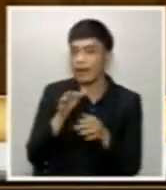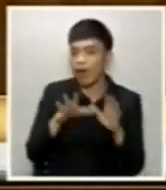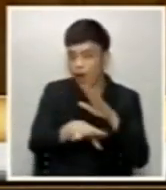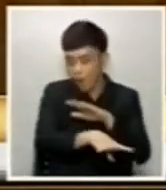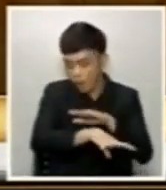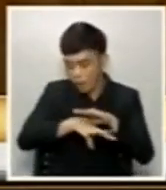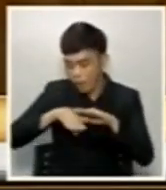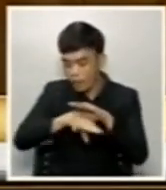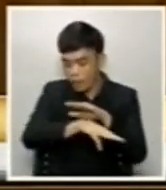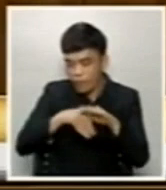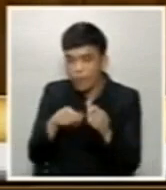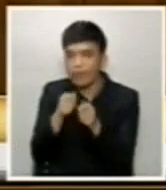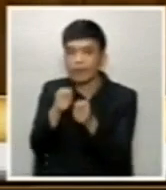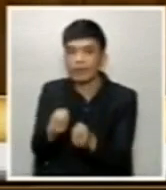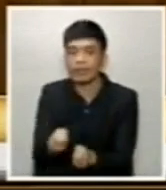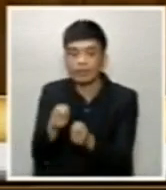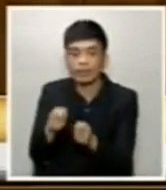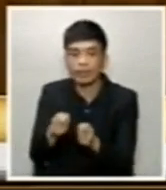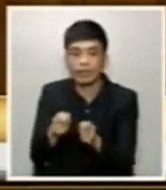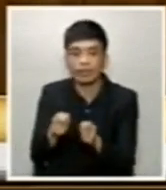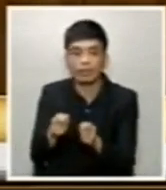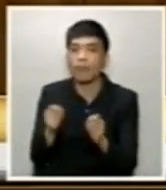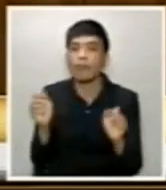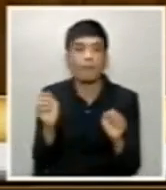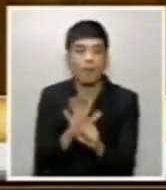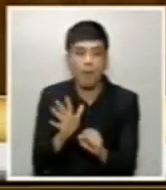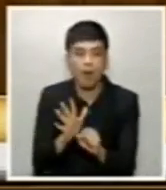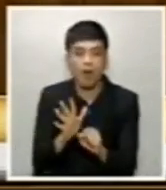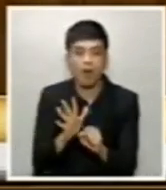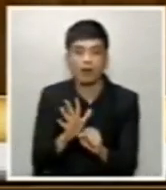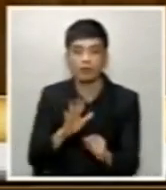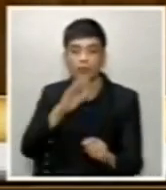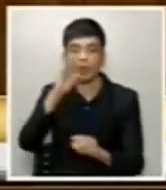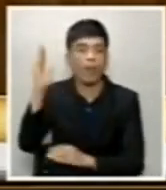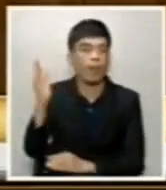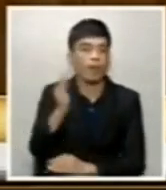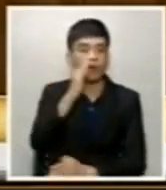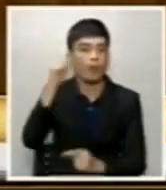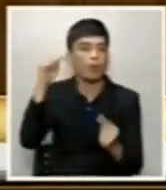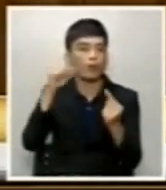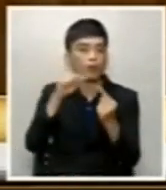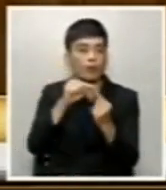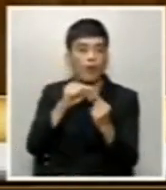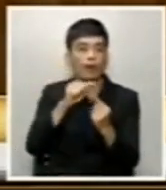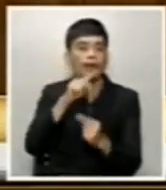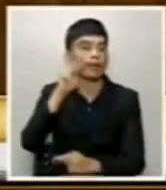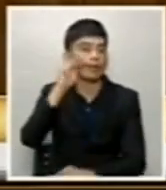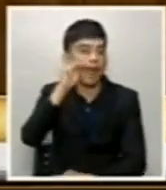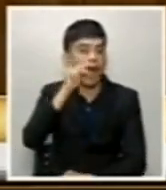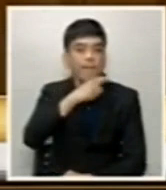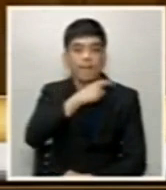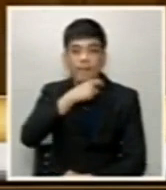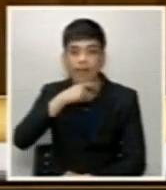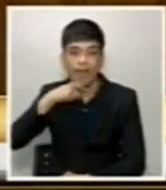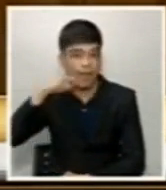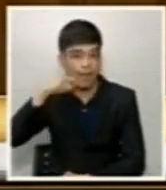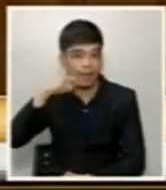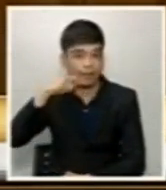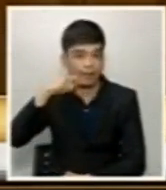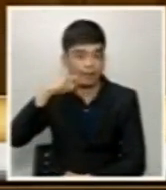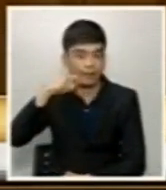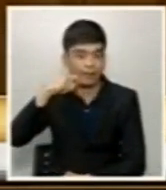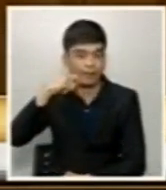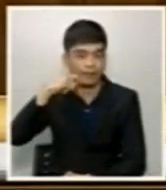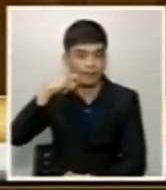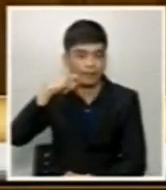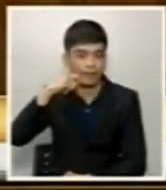การเกษตรนะครับโดยเฉพาะอย่างยิ่งในช่วงฤดูแล้งเหมือนที่ท่านสมาชิกผู้ทรงเกียรติท่านได้บอกนะครับว่าในช่วงฤดูแล้งเนี่ย